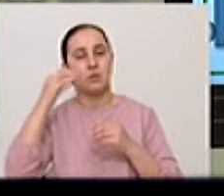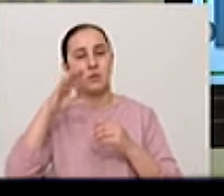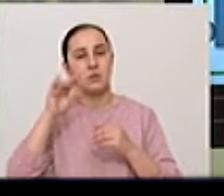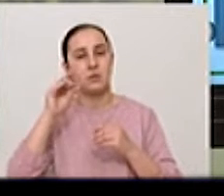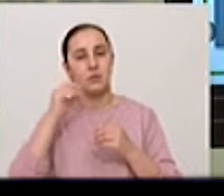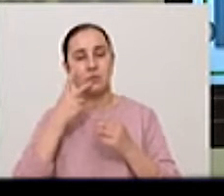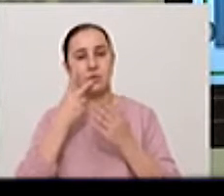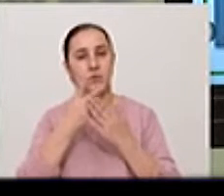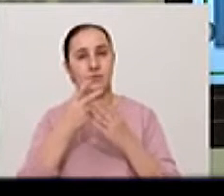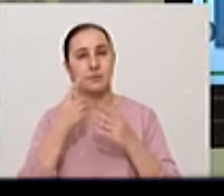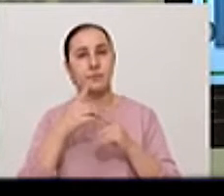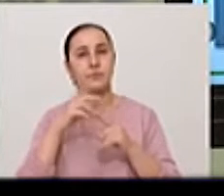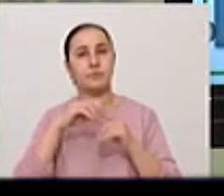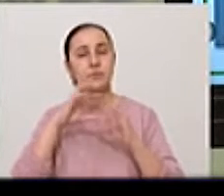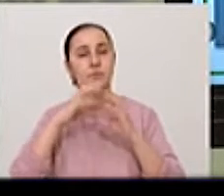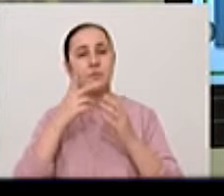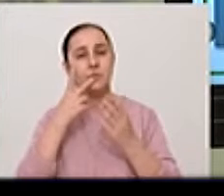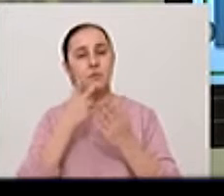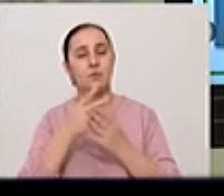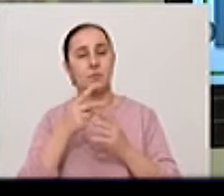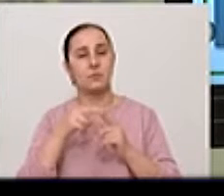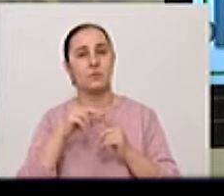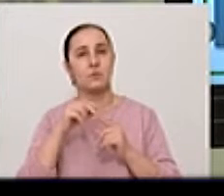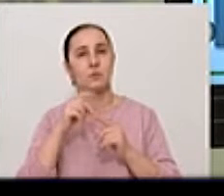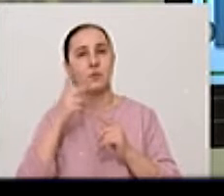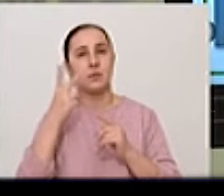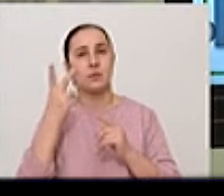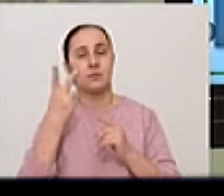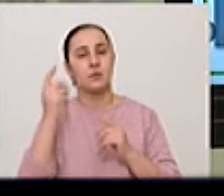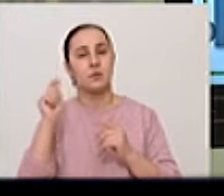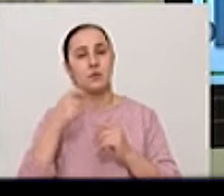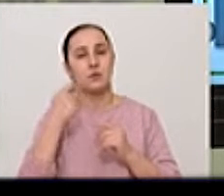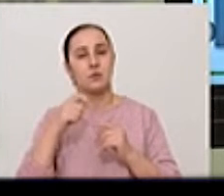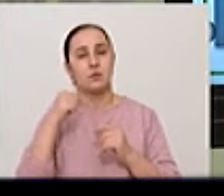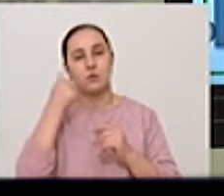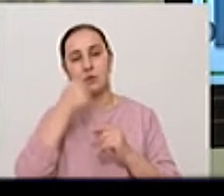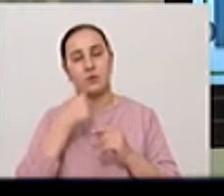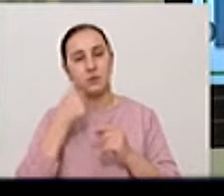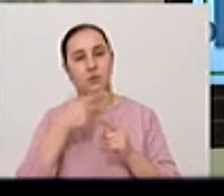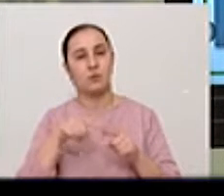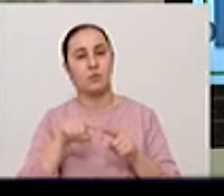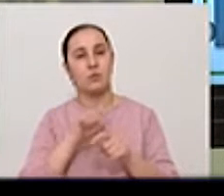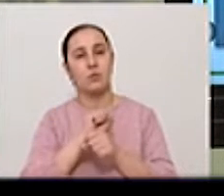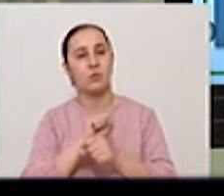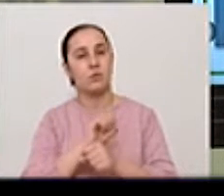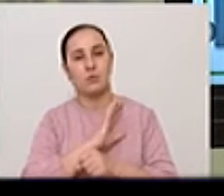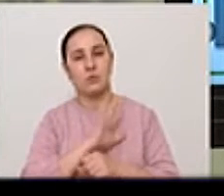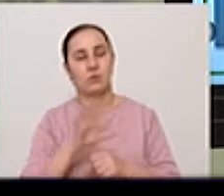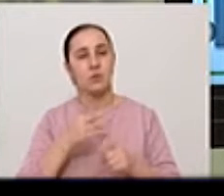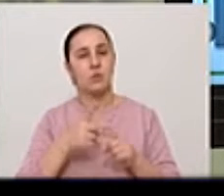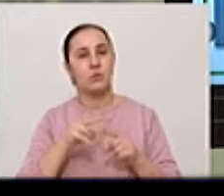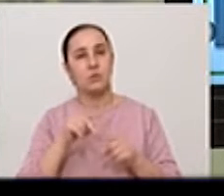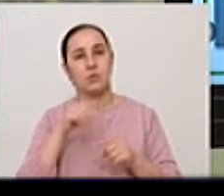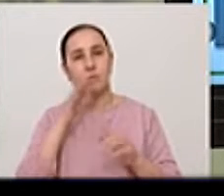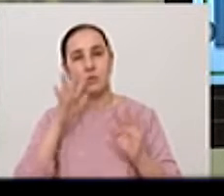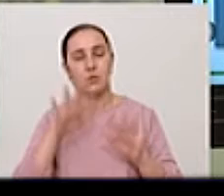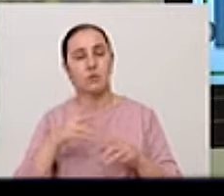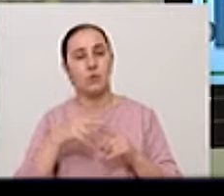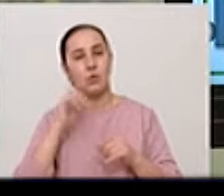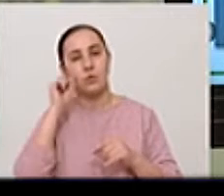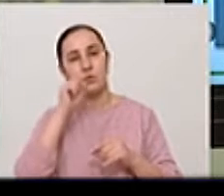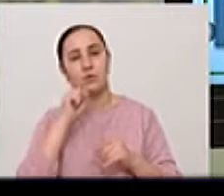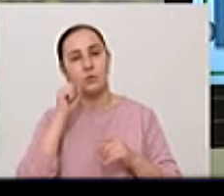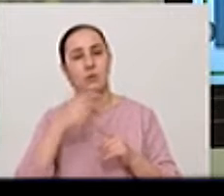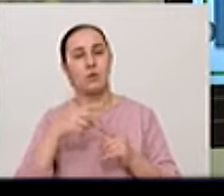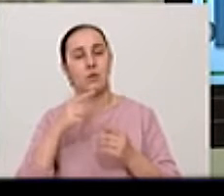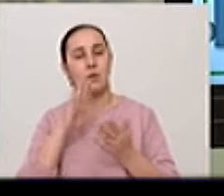kuzatilgan. Koinotni tadqiq qilish ishlari 2. Jahon urushi yillarida ham to'xtatilmagan. Shu davrda O'zbekiston